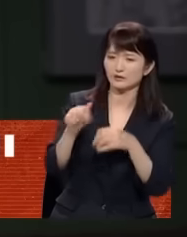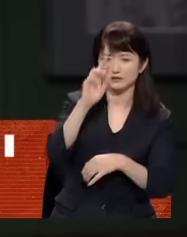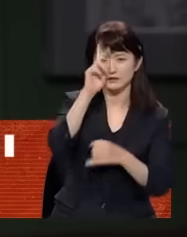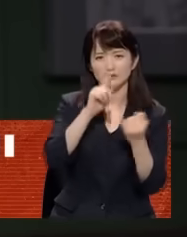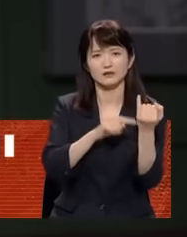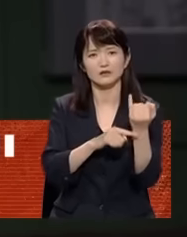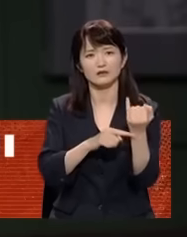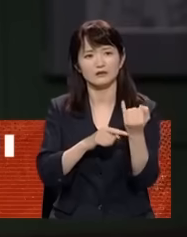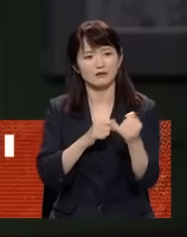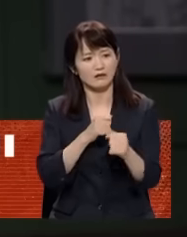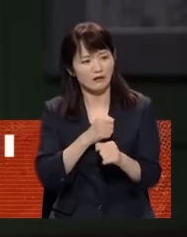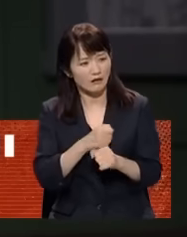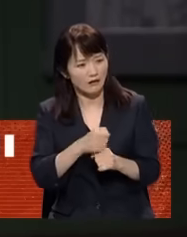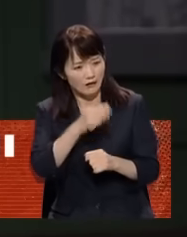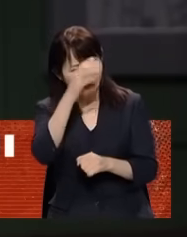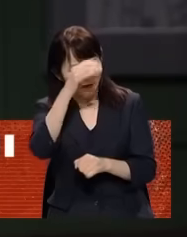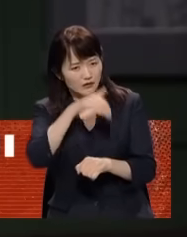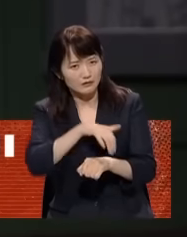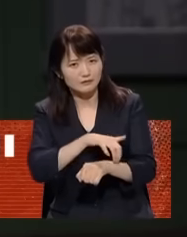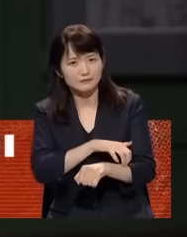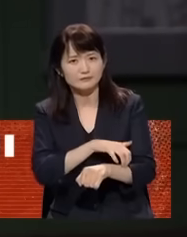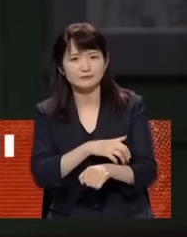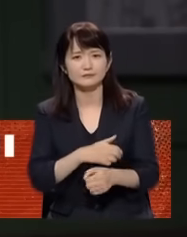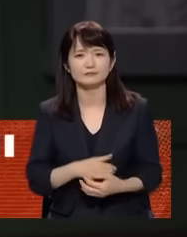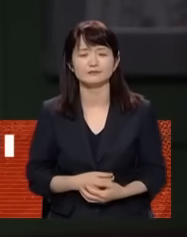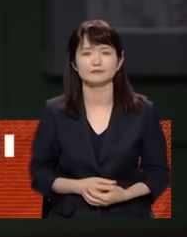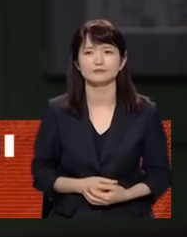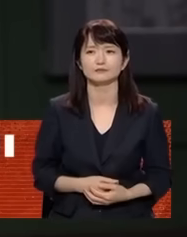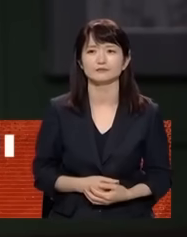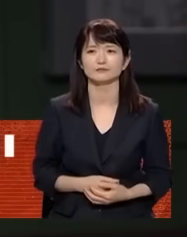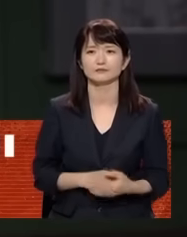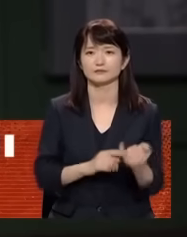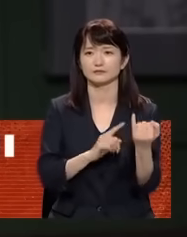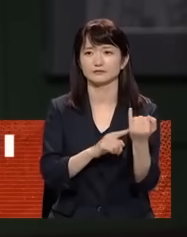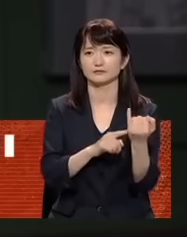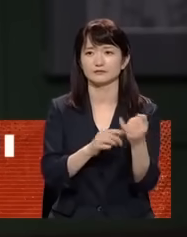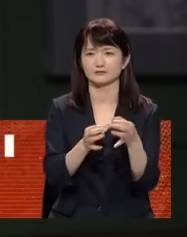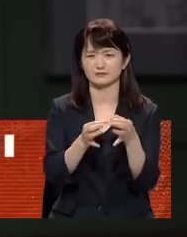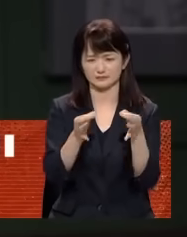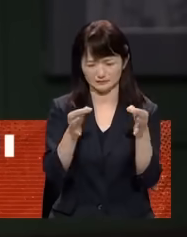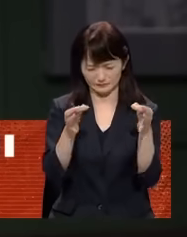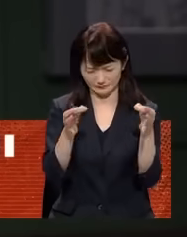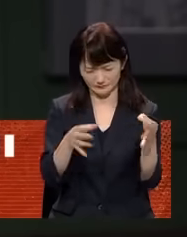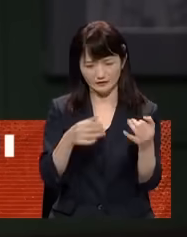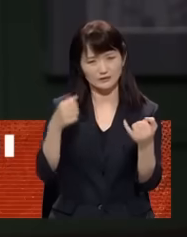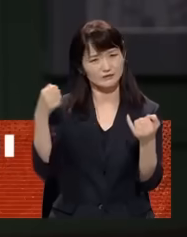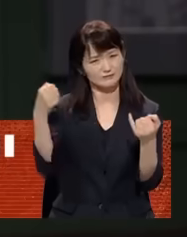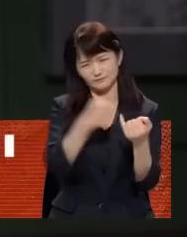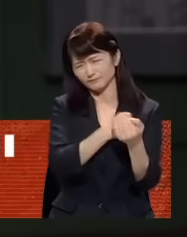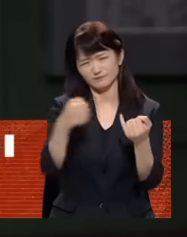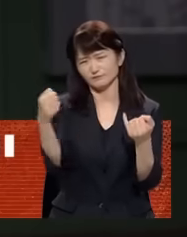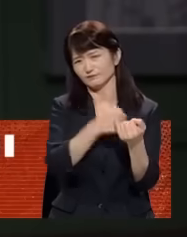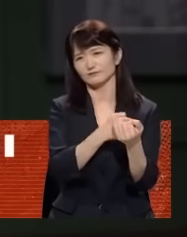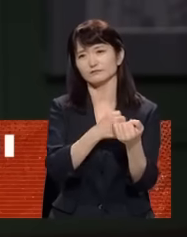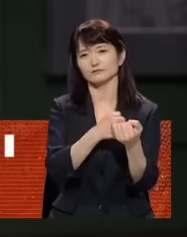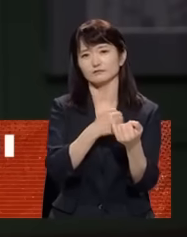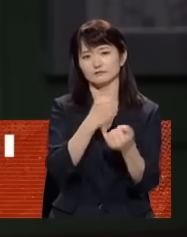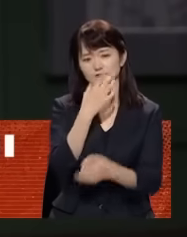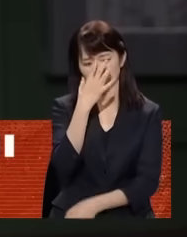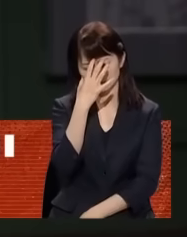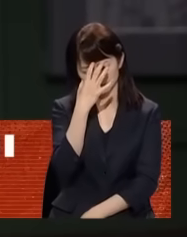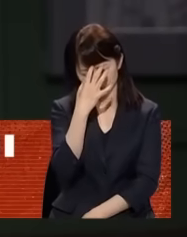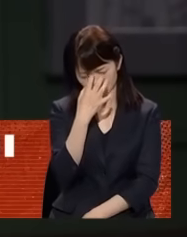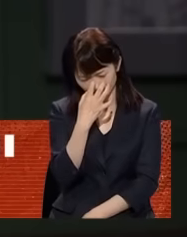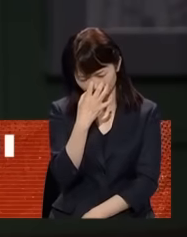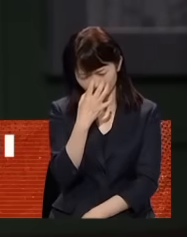박신은 굉장히 좀 황당하고 소름끼칠 수밖에 없는 상황이고요 현재 박씨는 굉장히 오랫동안 폭행에 이렇게 노출이 되었기 때문에 우울증까지